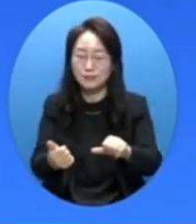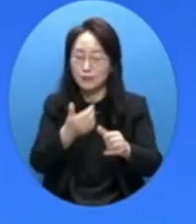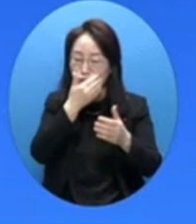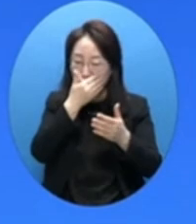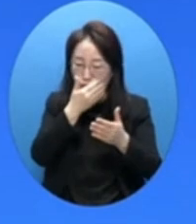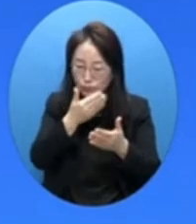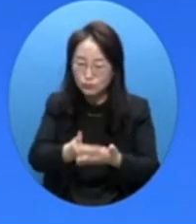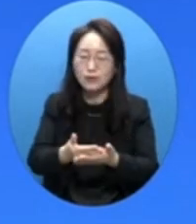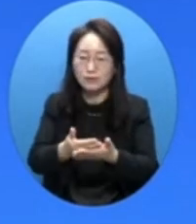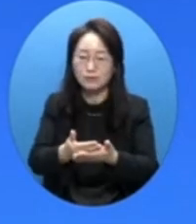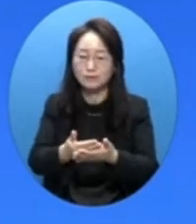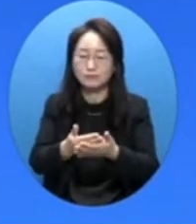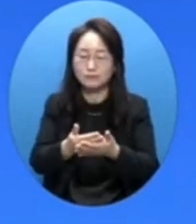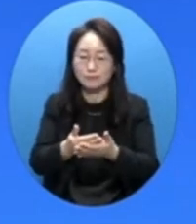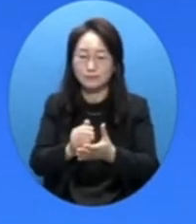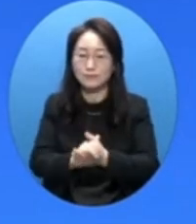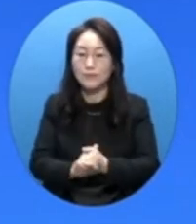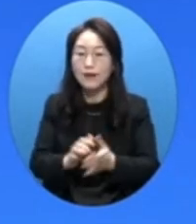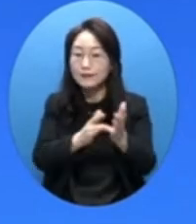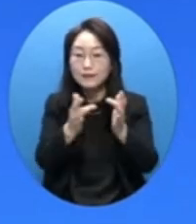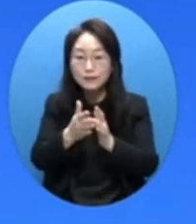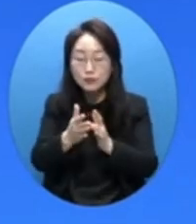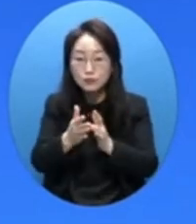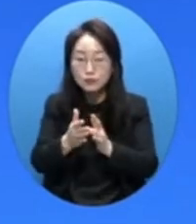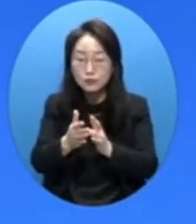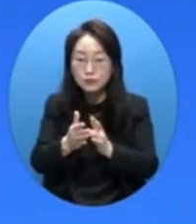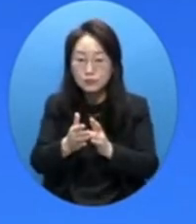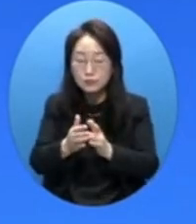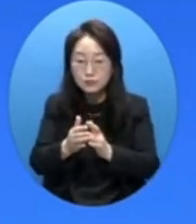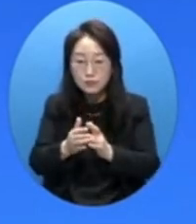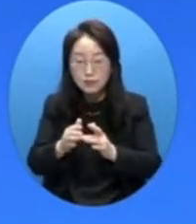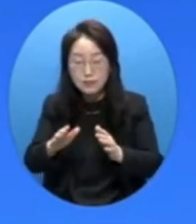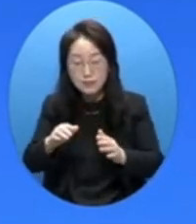고귀한 삶이었습니다 그래서 예수님의 일생을